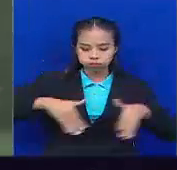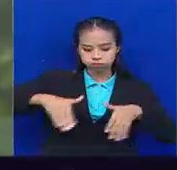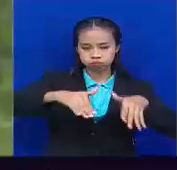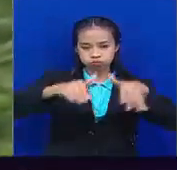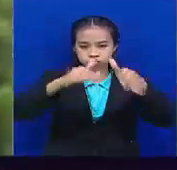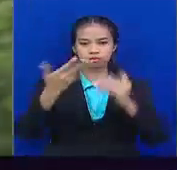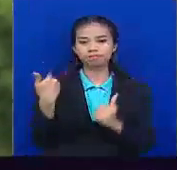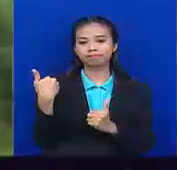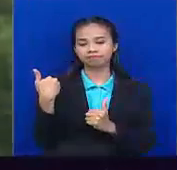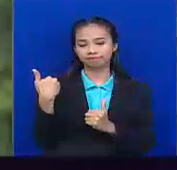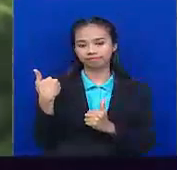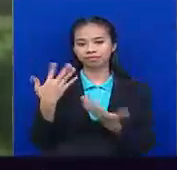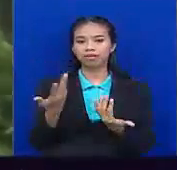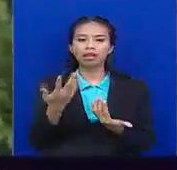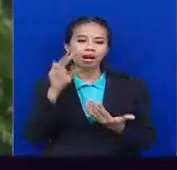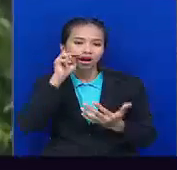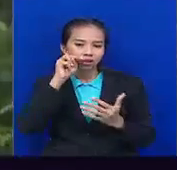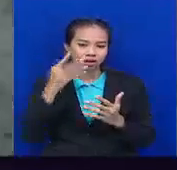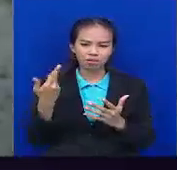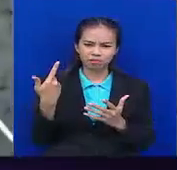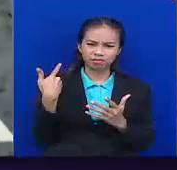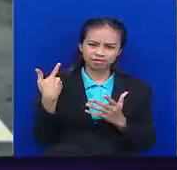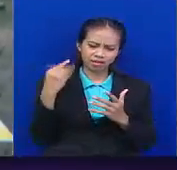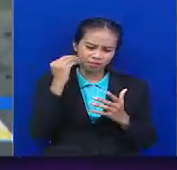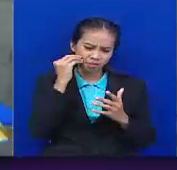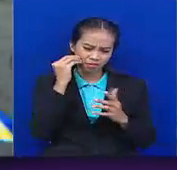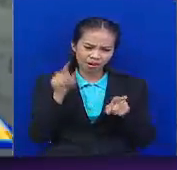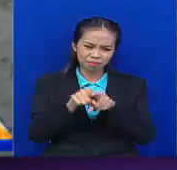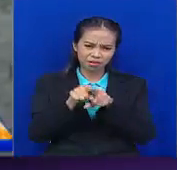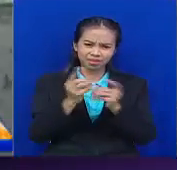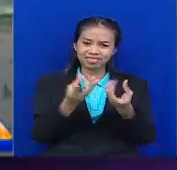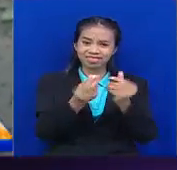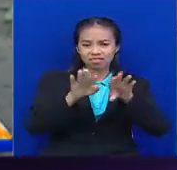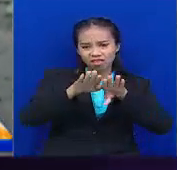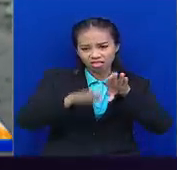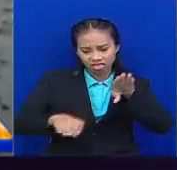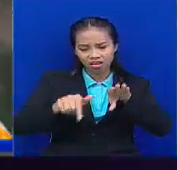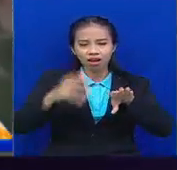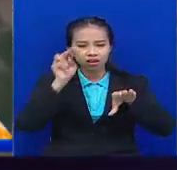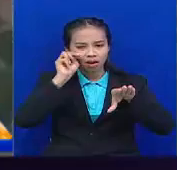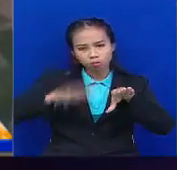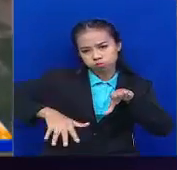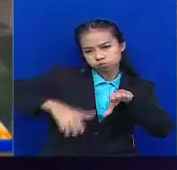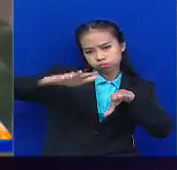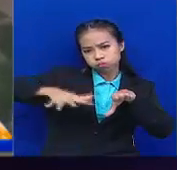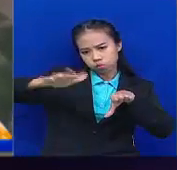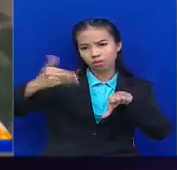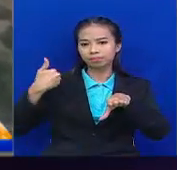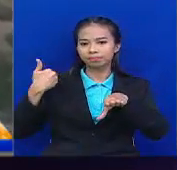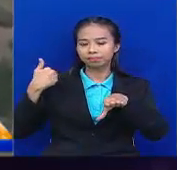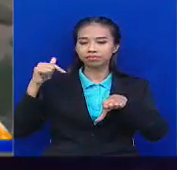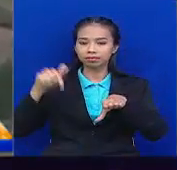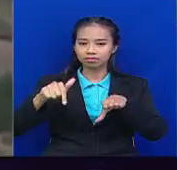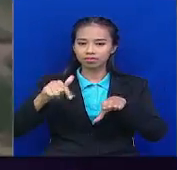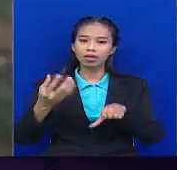านท่าควายและน้ํายังท่วมขังบ้านที่อยู่ในพื้นที่ต่ําหลายหลังคาเรือนโดยเฉพาะที่บ้านป่าหัดหมู่ที่2บ้าน